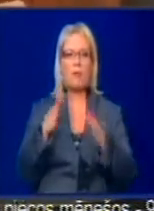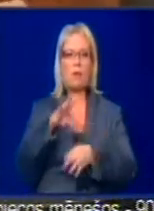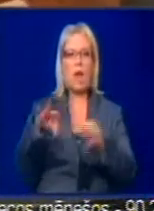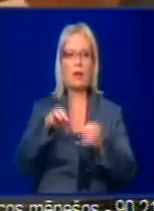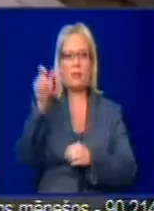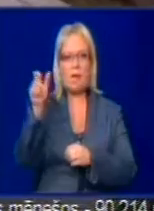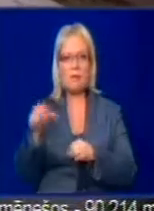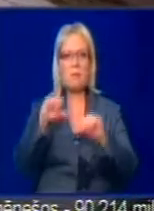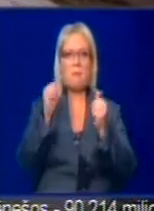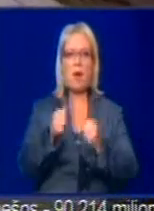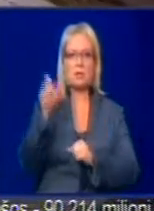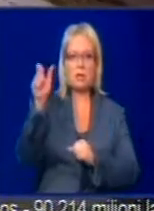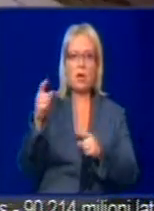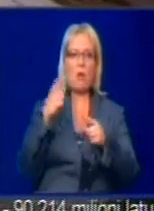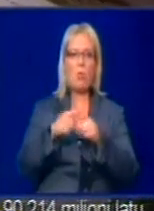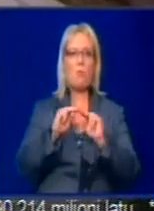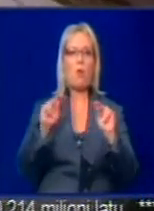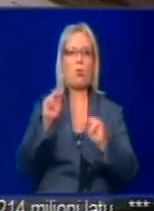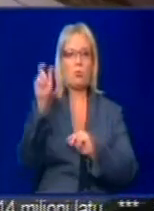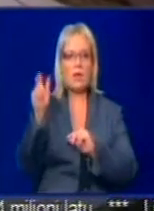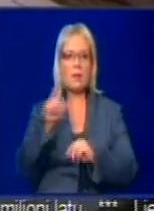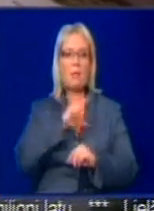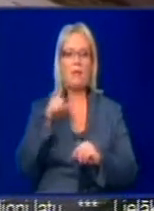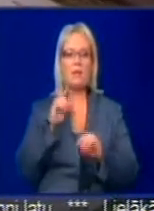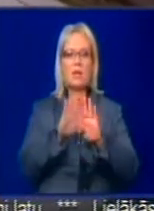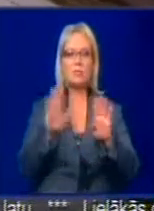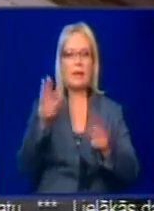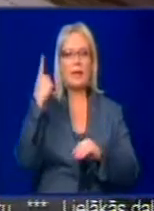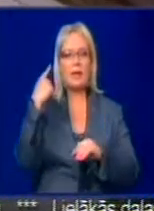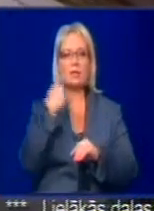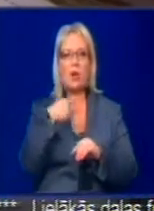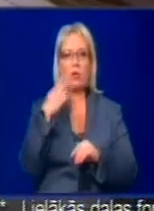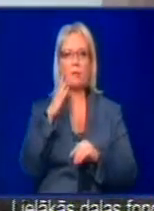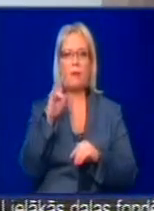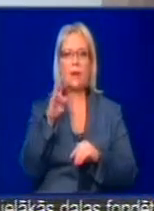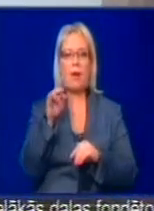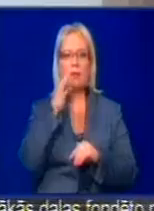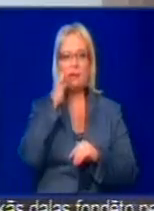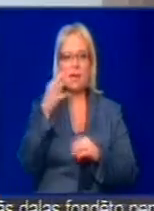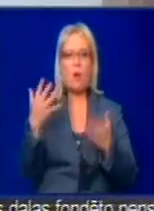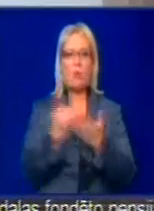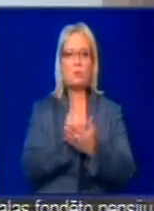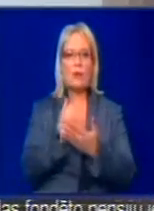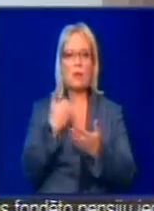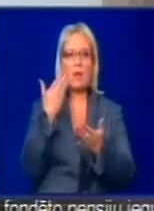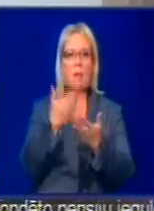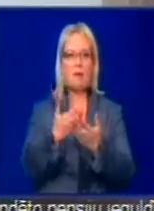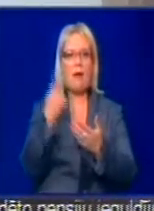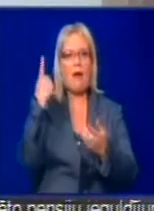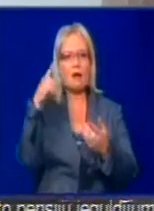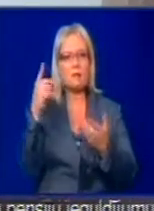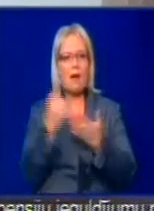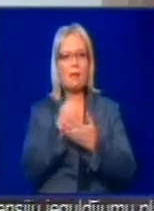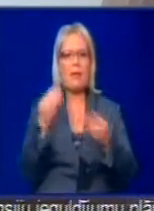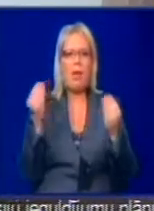jābūt arhitektam, māksliniekam un producentam. Latvijas ekspozīcijas idejas autors Uģis Brikmanis uzsvēra, ka uzvarētājiem jāpiedāvā